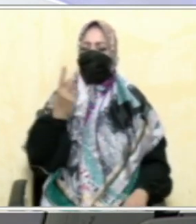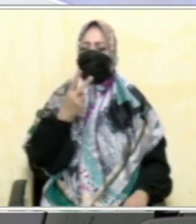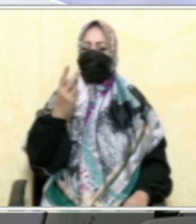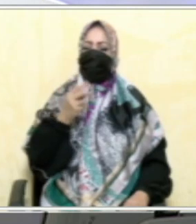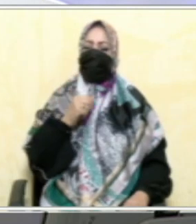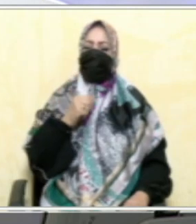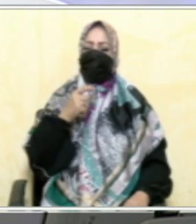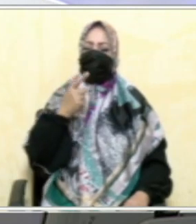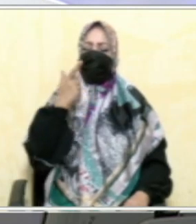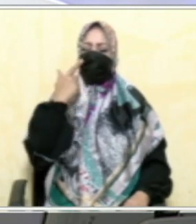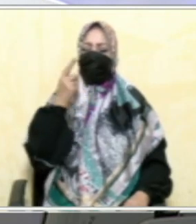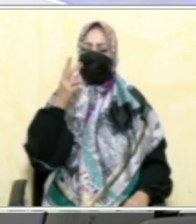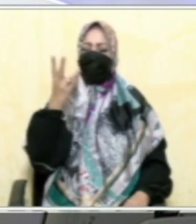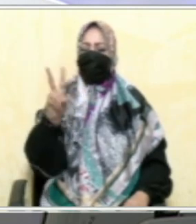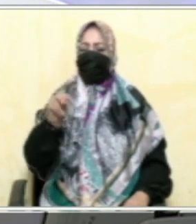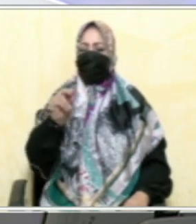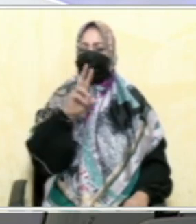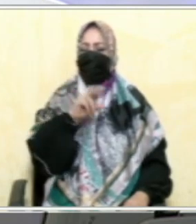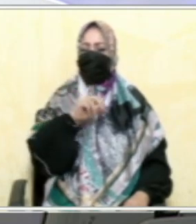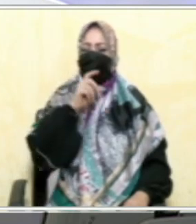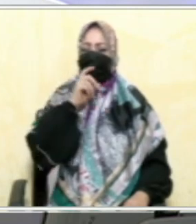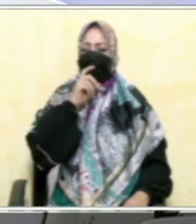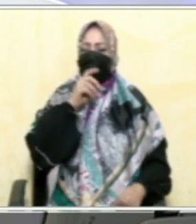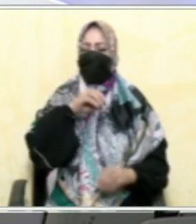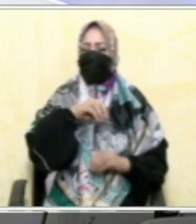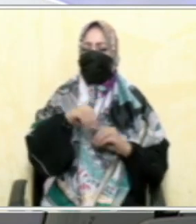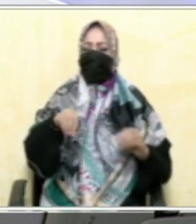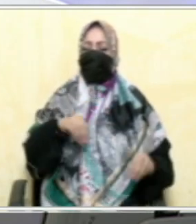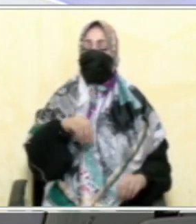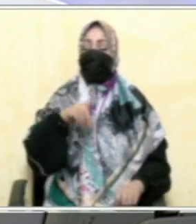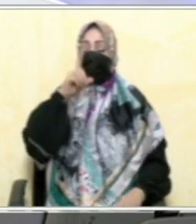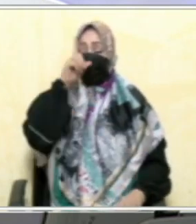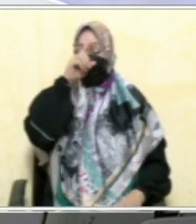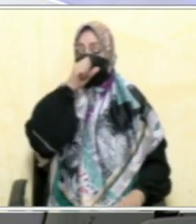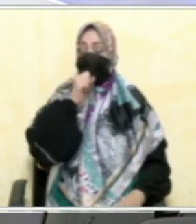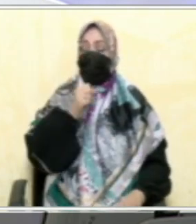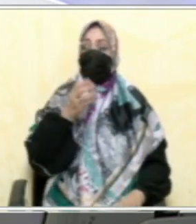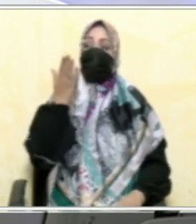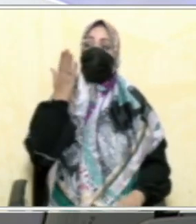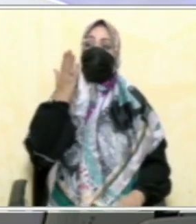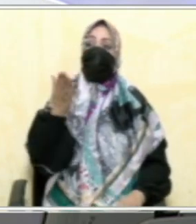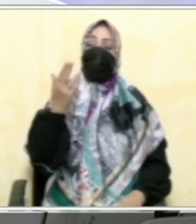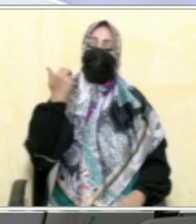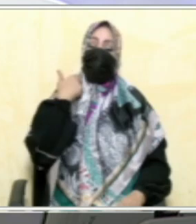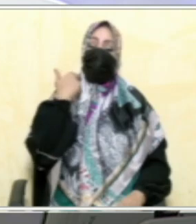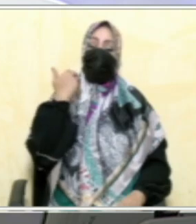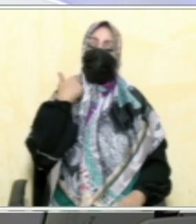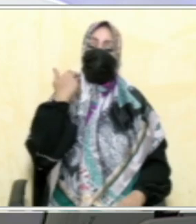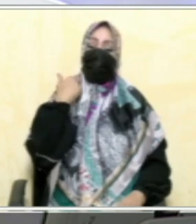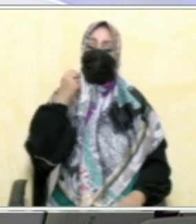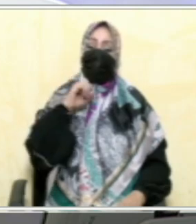وبتدني القيم في المجتمعات. نعم، بعض الناس يعطيه الله سبحانه وتعالى صحة